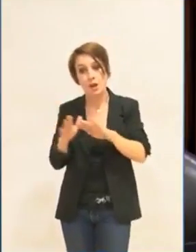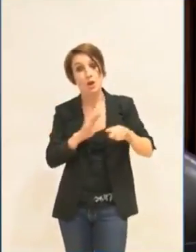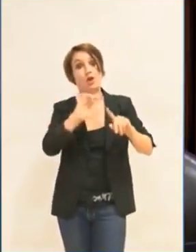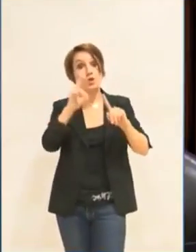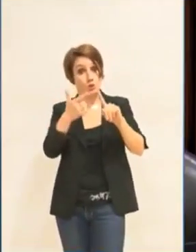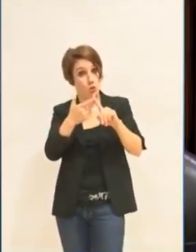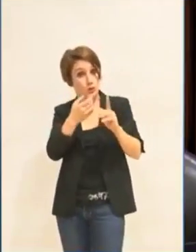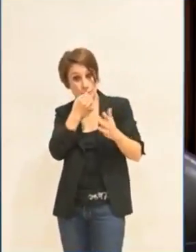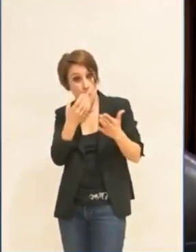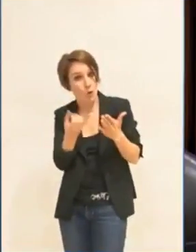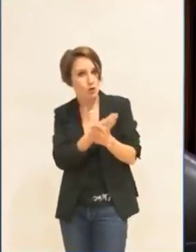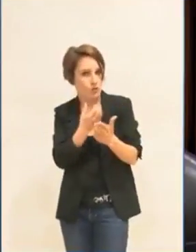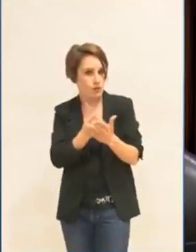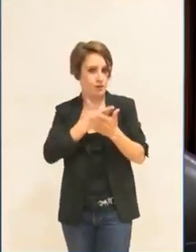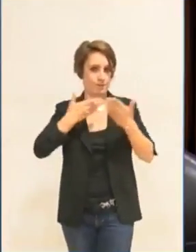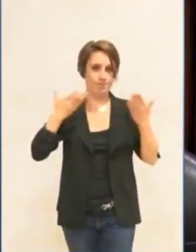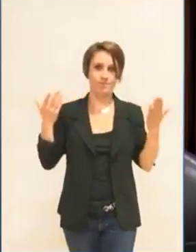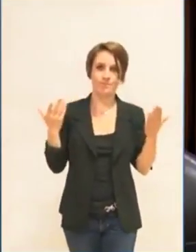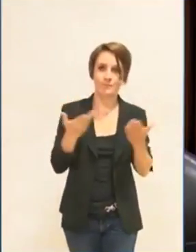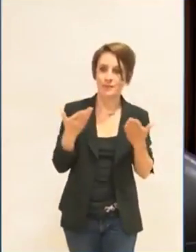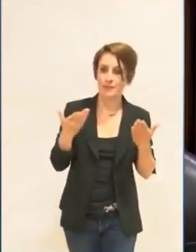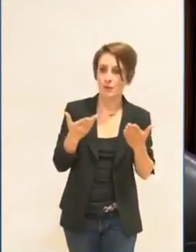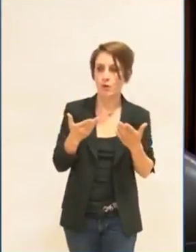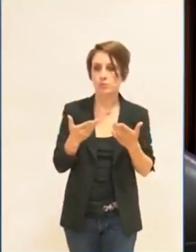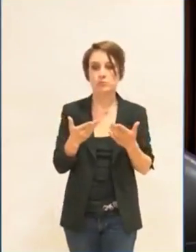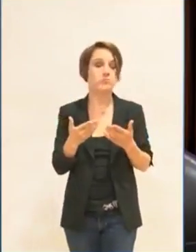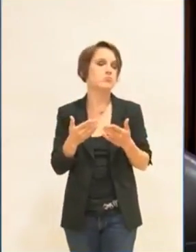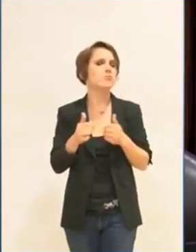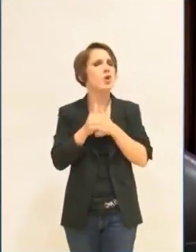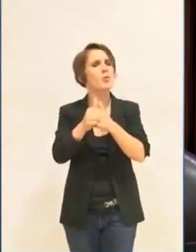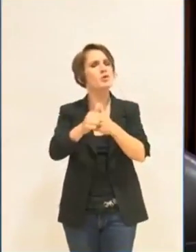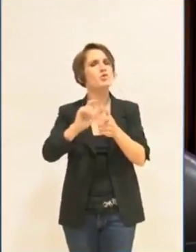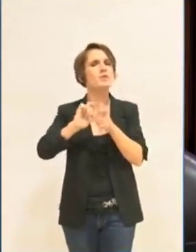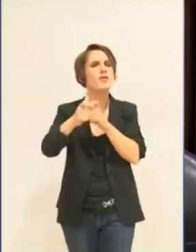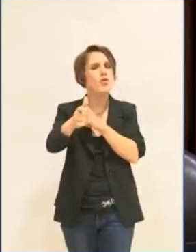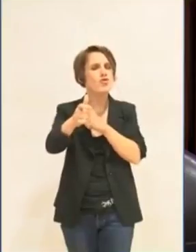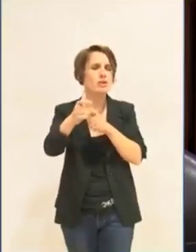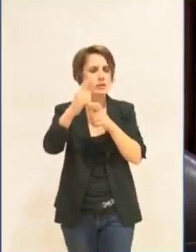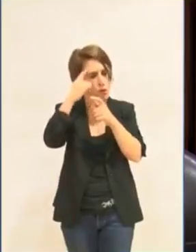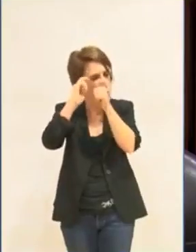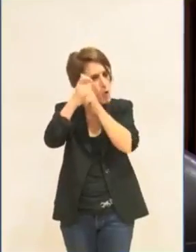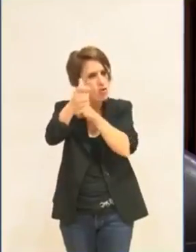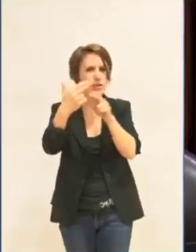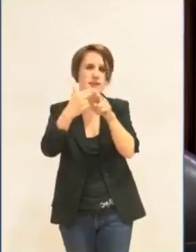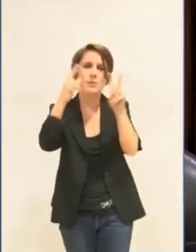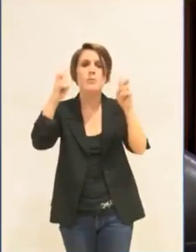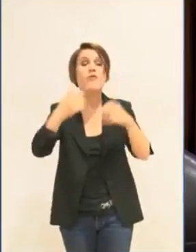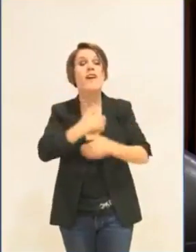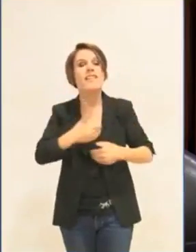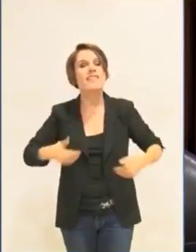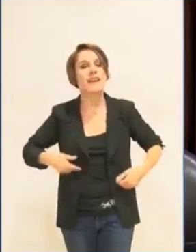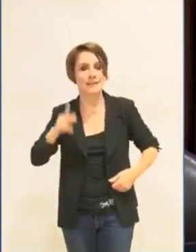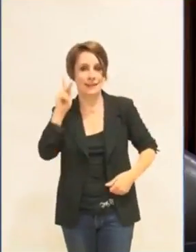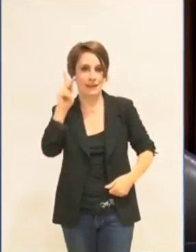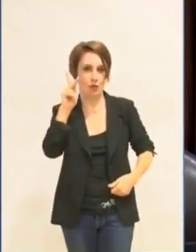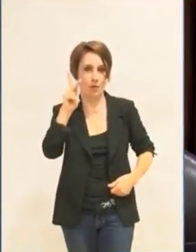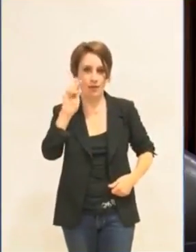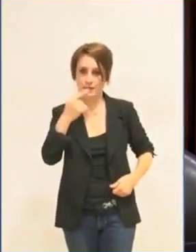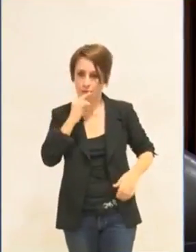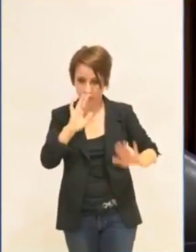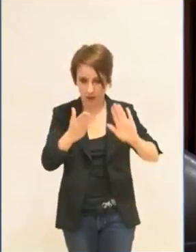que cela se fait dans la logique dite du dernier kilomètre, ce qui correspond aussi à un